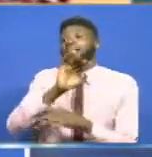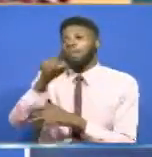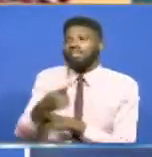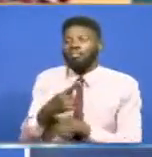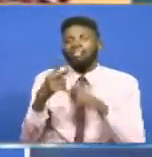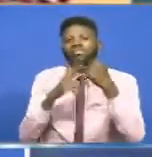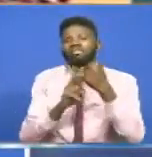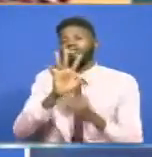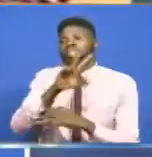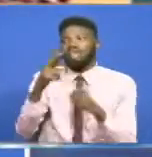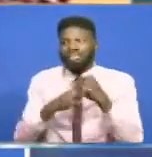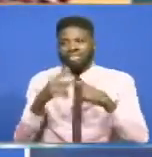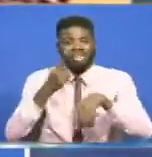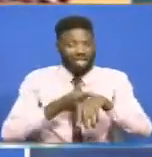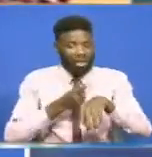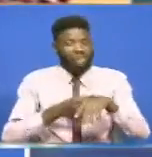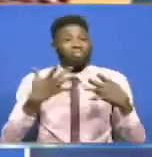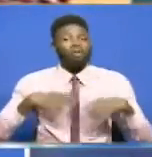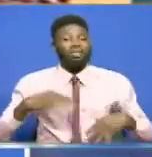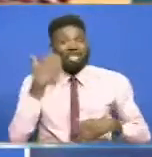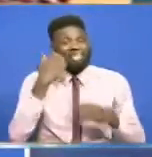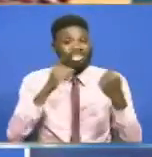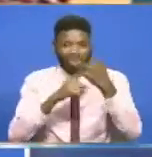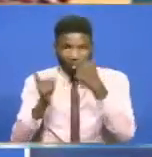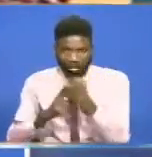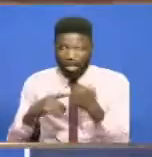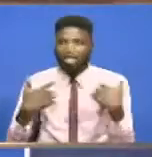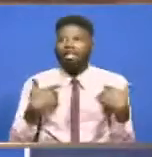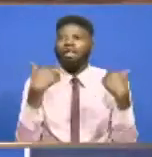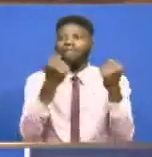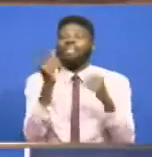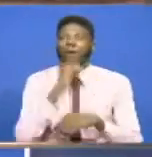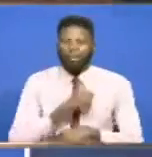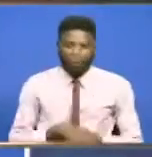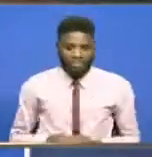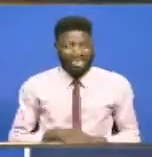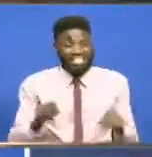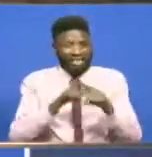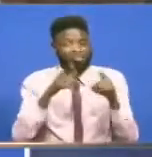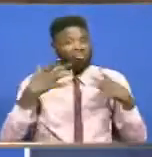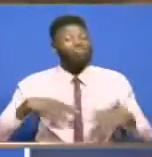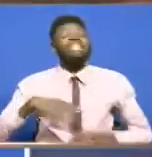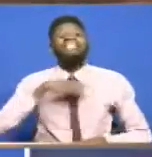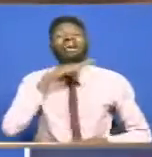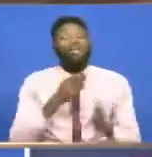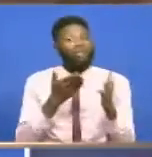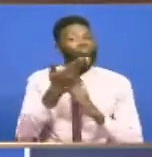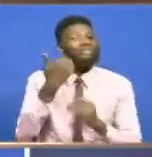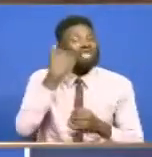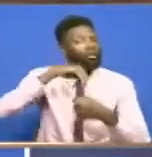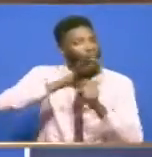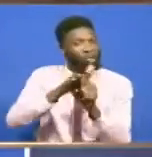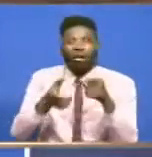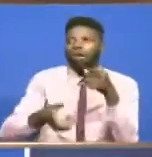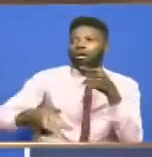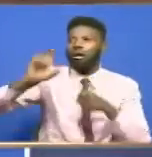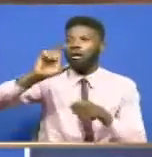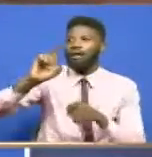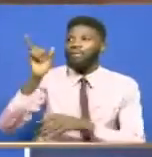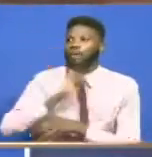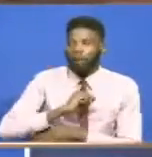83,757 baada ya wagonjwa 66 zaidi kupona. Hata hivyo idadi ya vifo kutokana na COVID-19 imeongezeka hadi